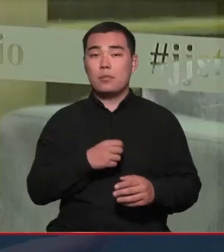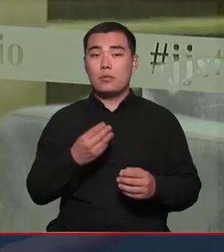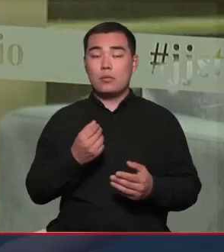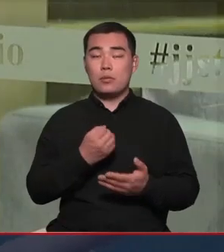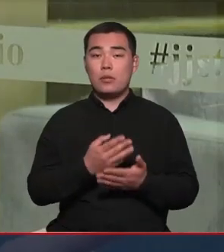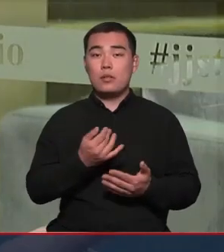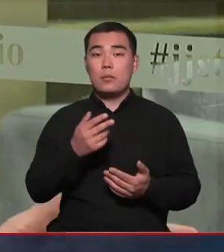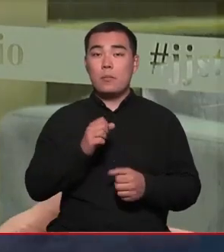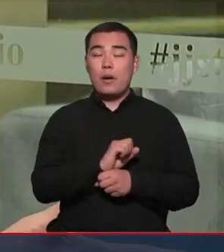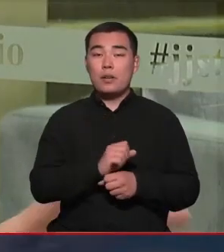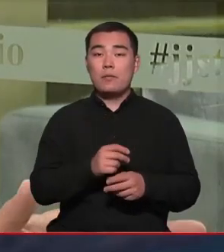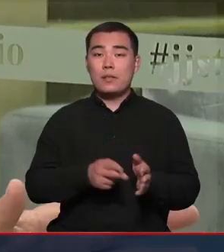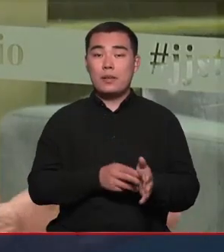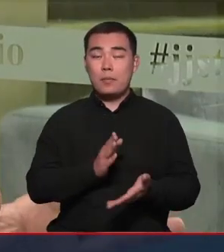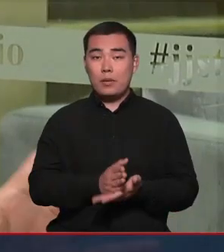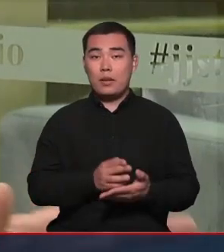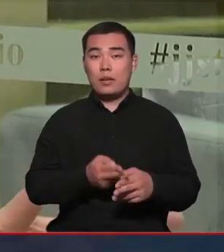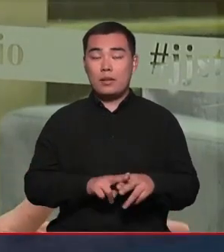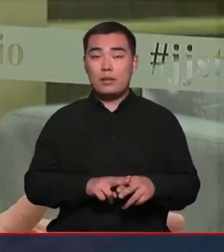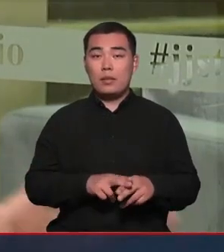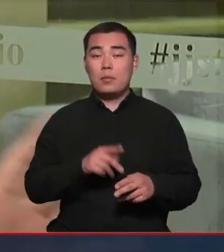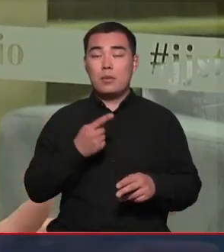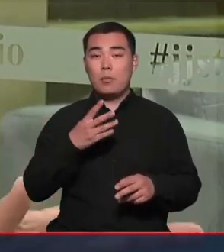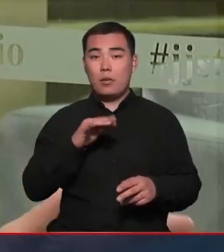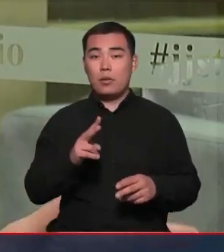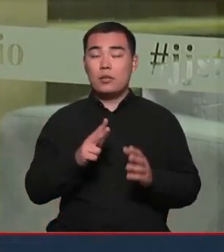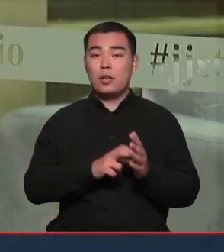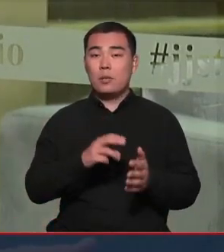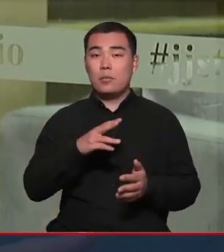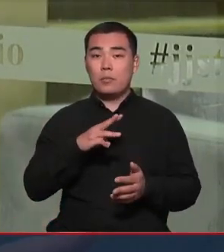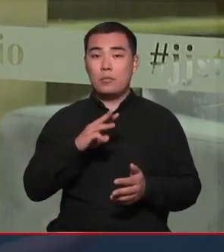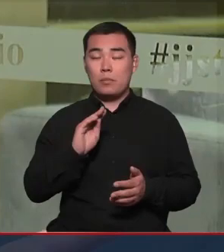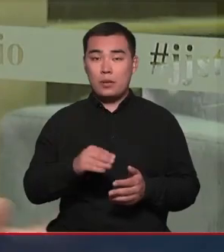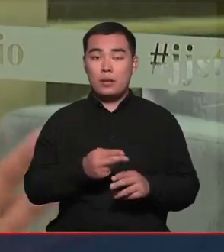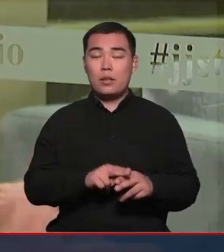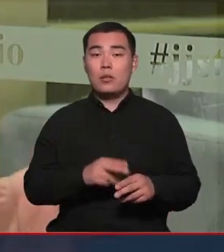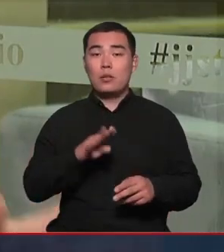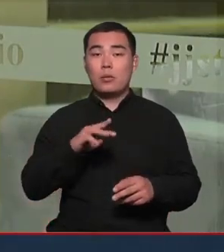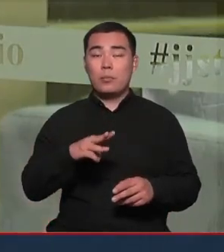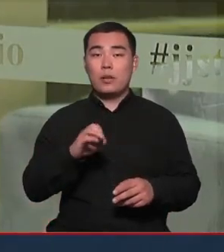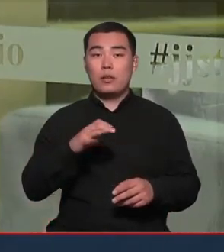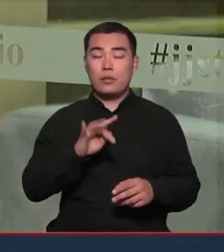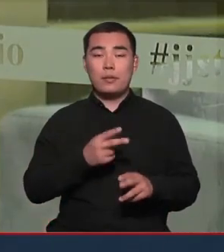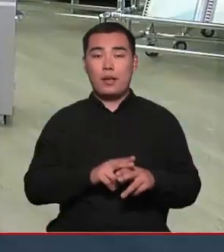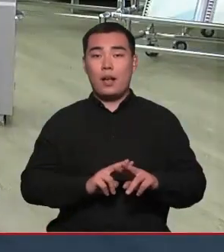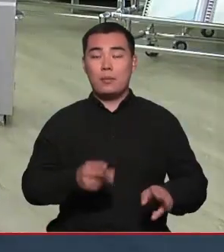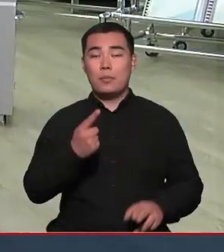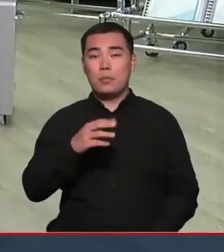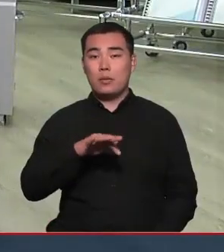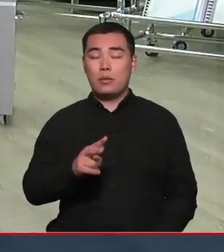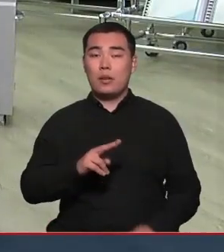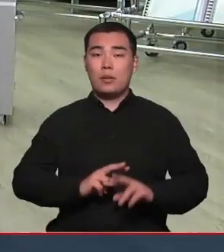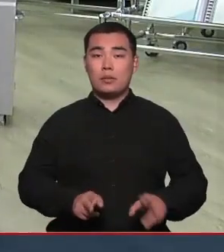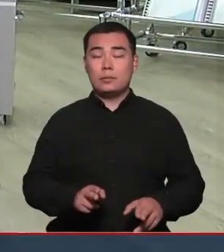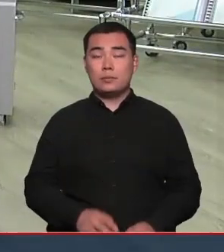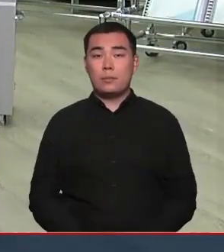машинистер. 1 миллион 800 мың сондай ма. Топ менеджерлердің. Топ менеджер соң мағайында. 1 миллионның шамасында. Yeah,